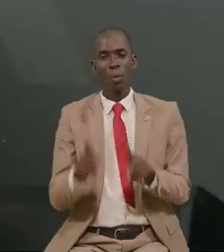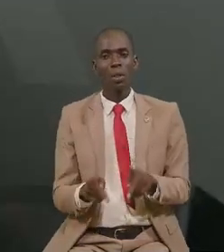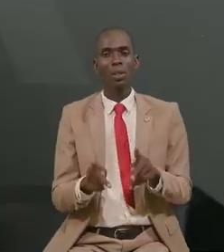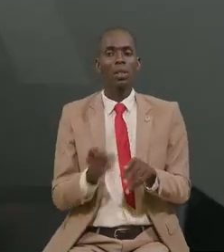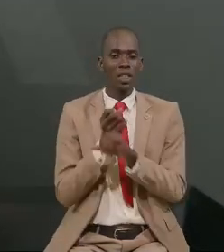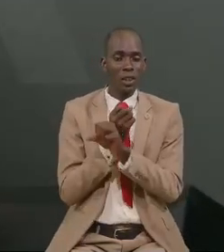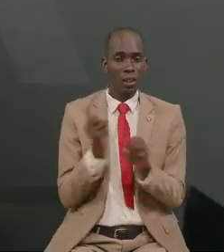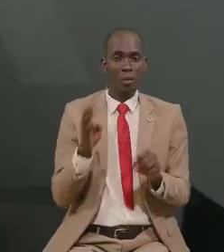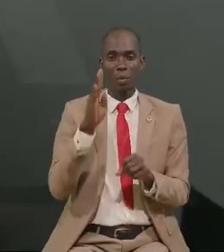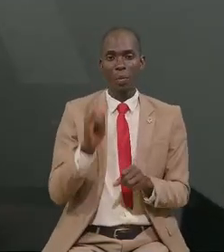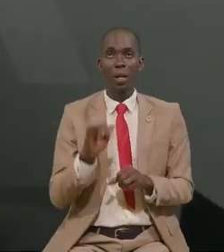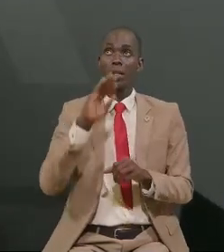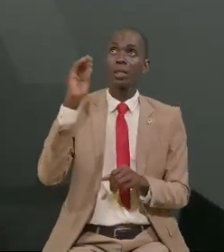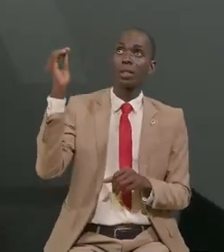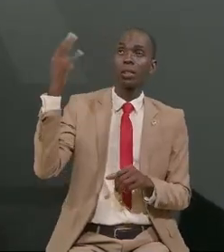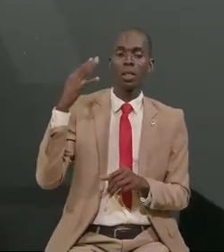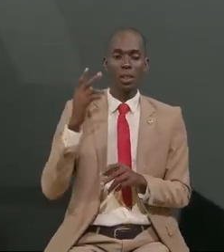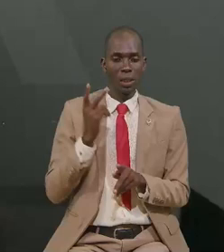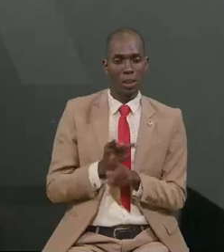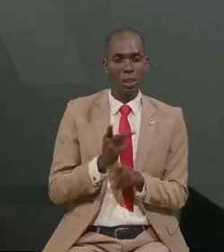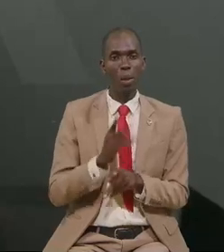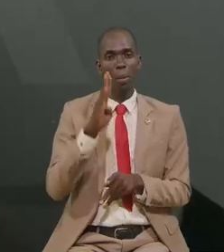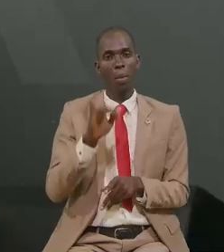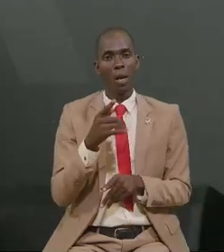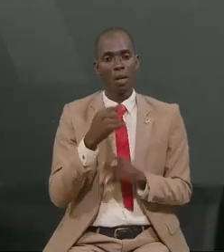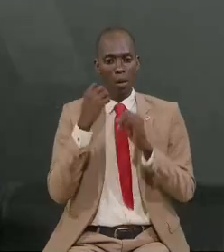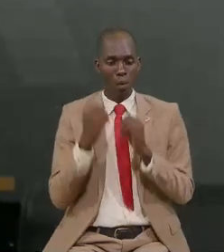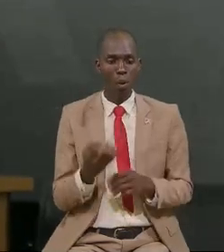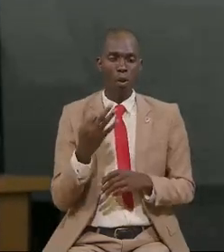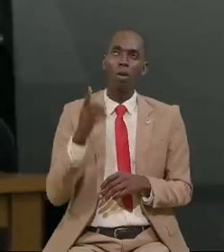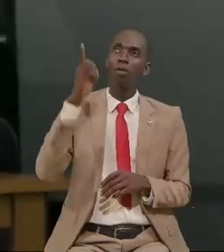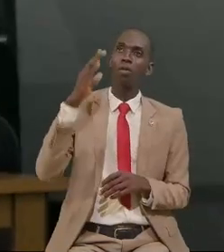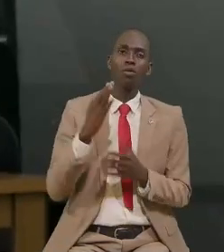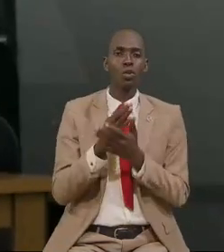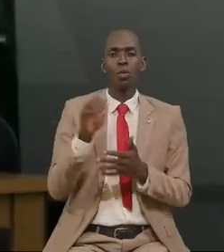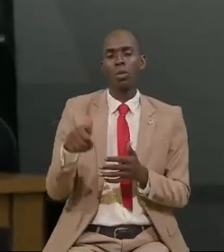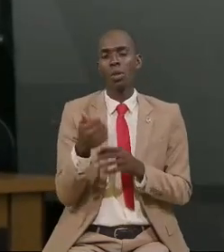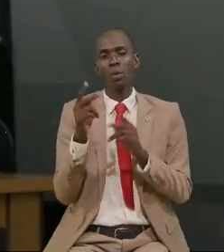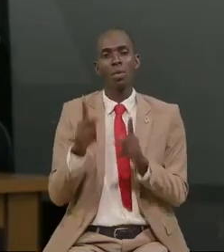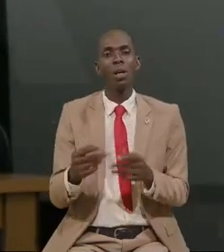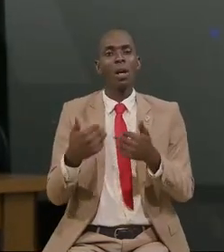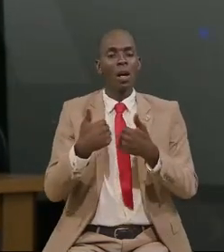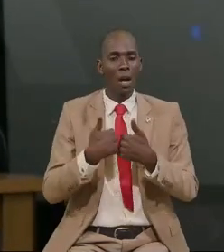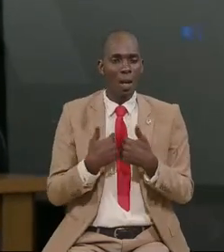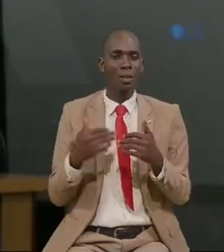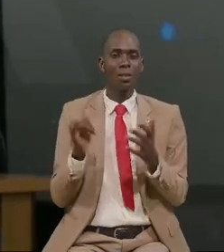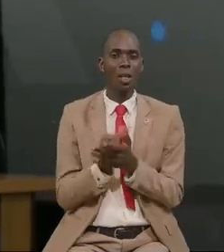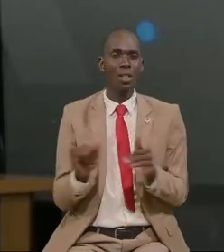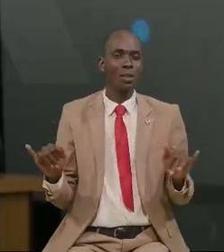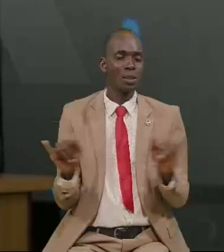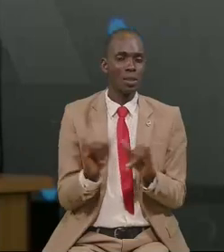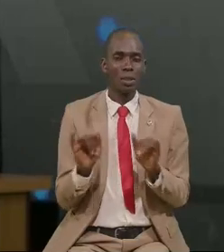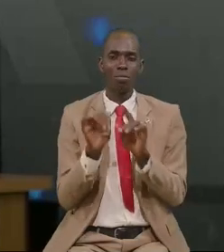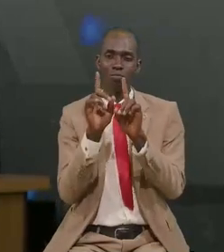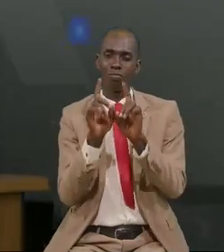la grâce, gardé par la puissance de Dieu, quelqu'un d'autre a déjà eu cette même épreuve que